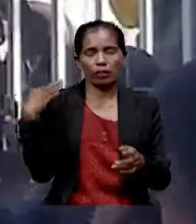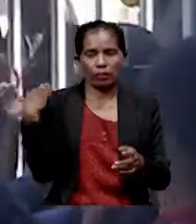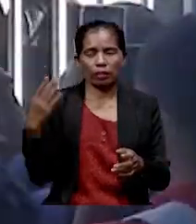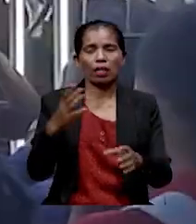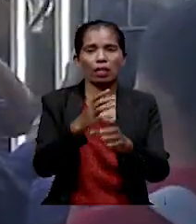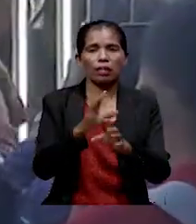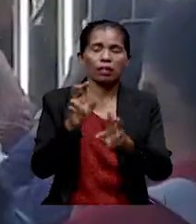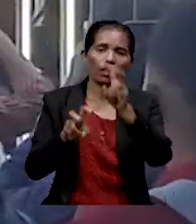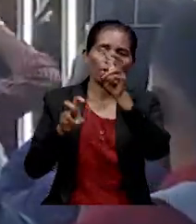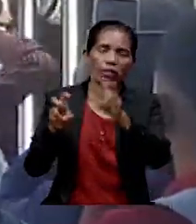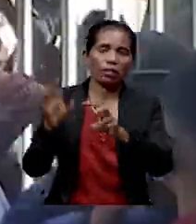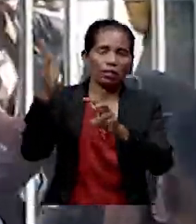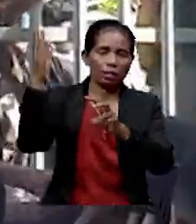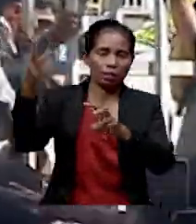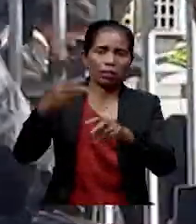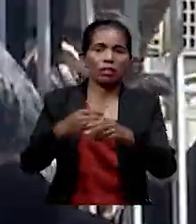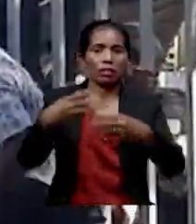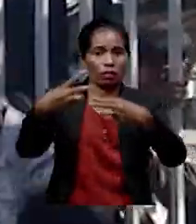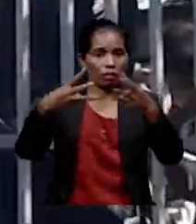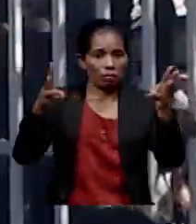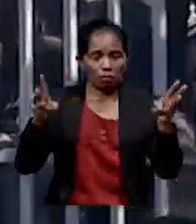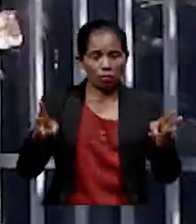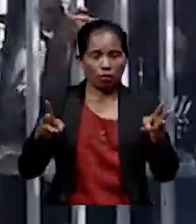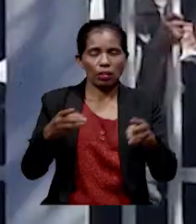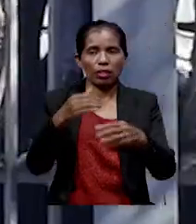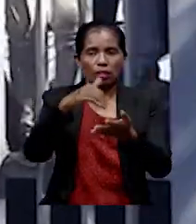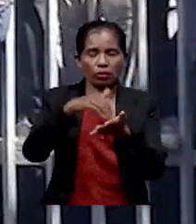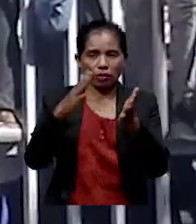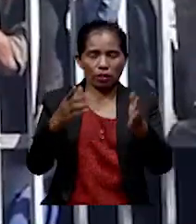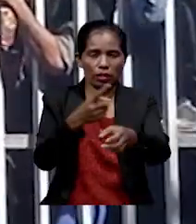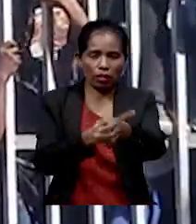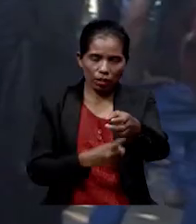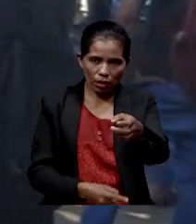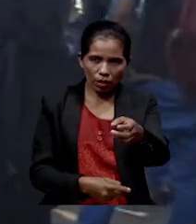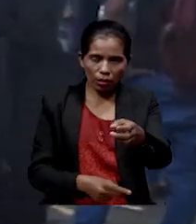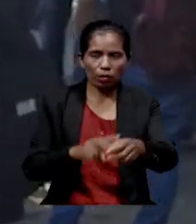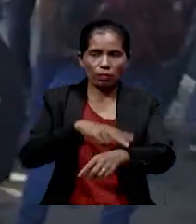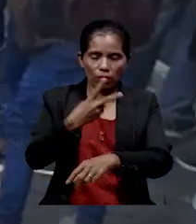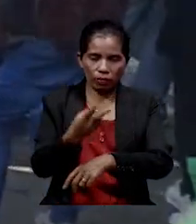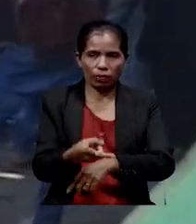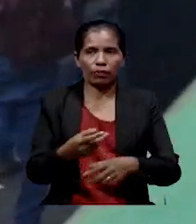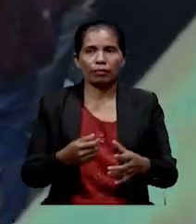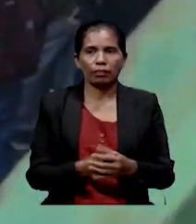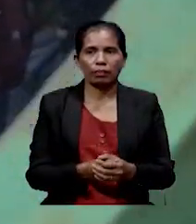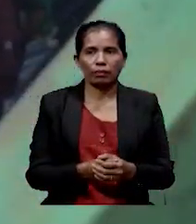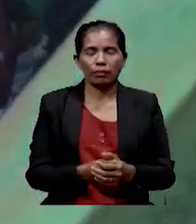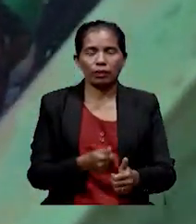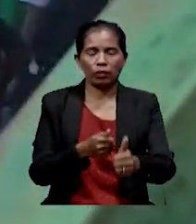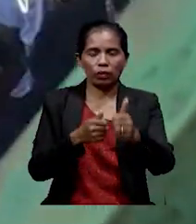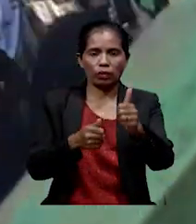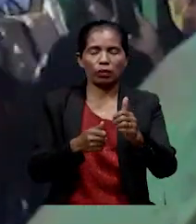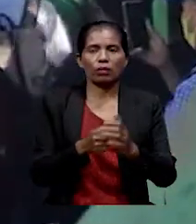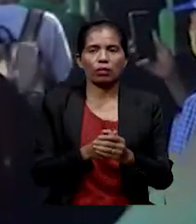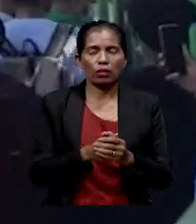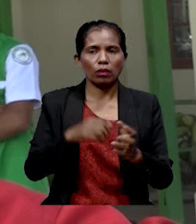tabele iha moru iha estudante ida kanek grave iha liman tambah besi koa hafuin monutung barai. Tur kronologi horseik